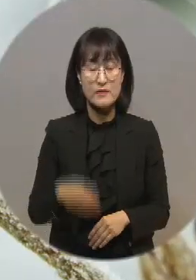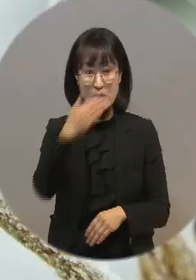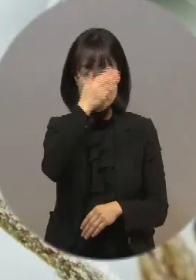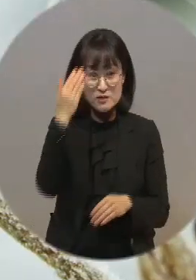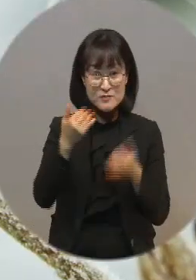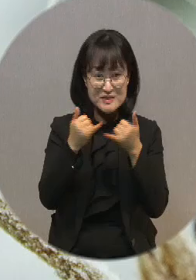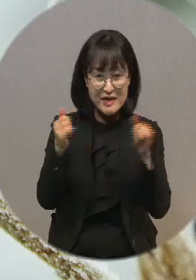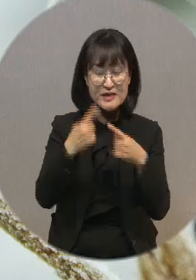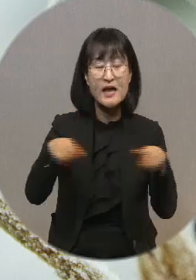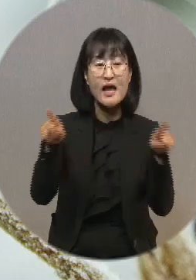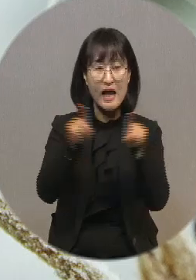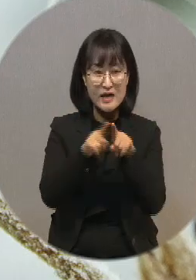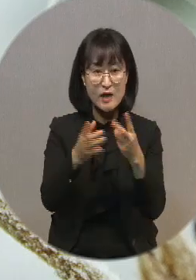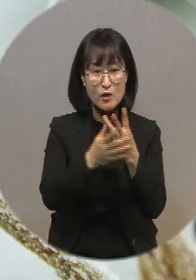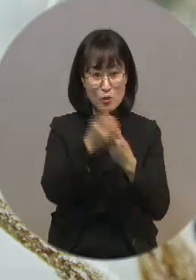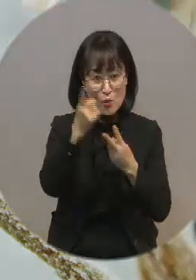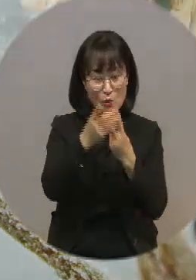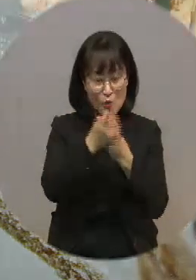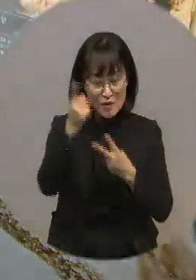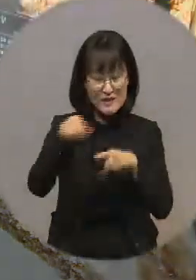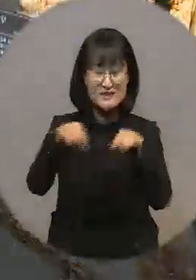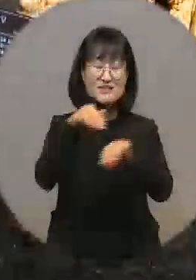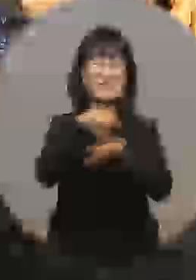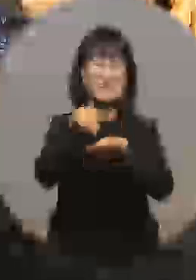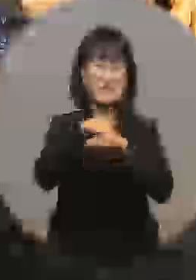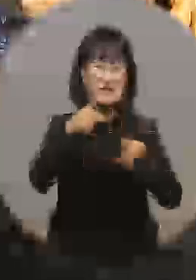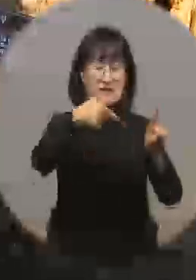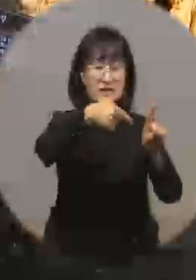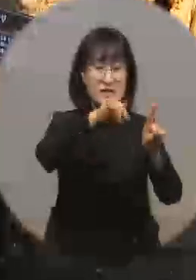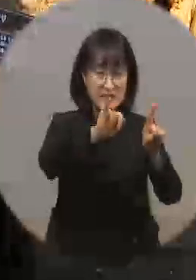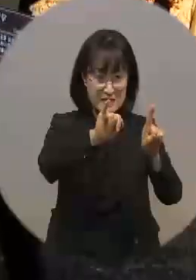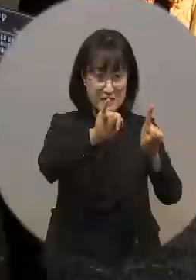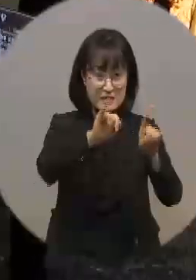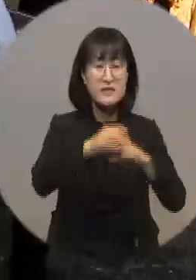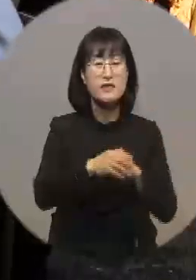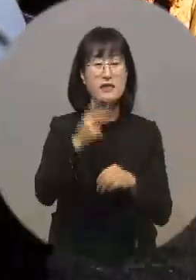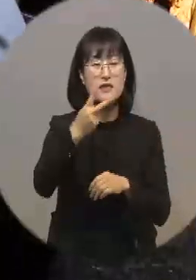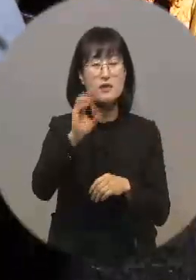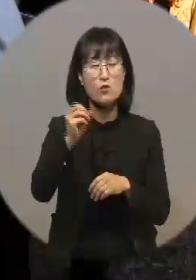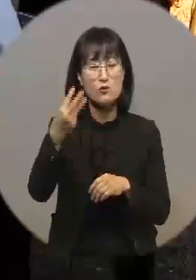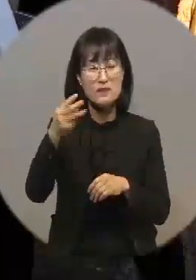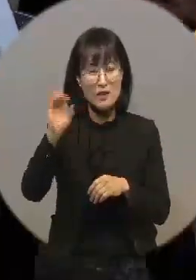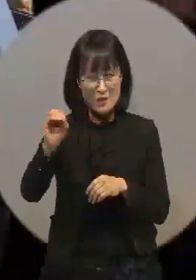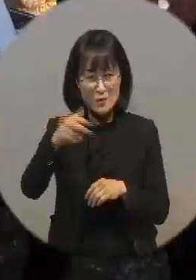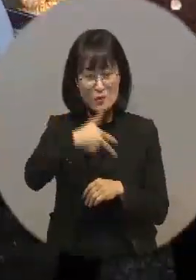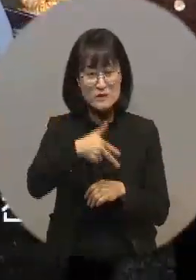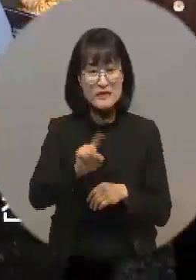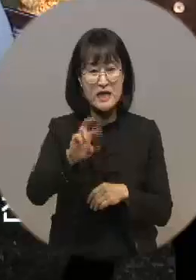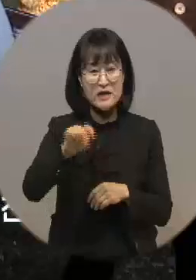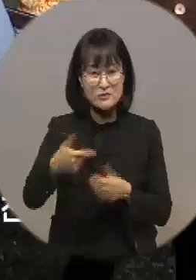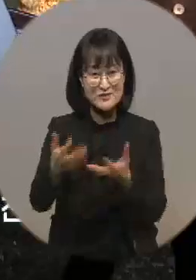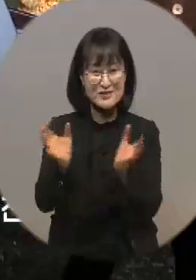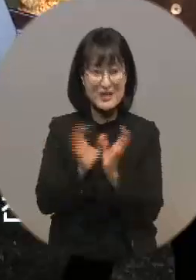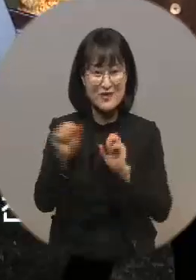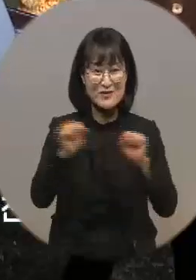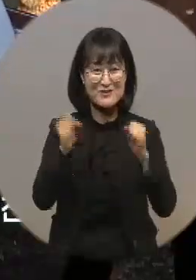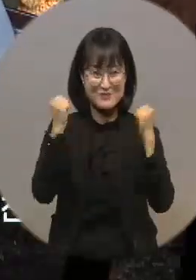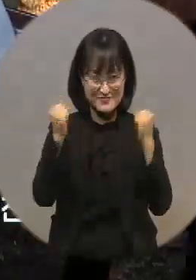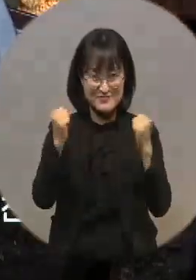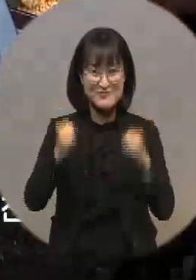청년들과 함께 만들어가는 통일정책. 제2기 통일부 2030 자문단의 활동을 응원합니다.